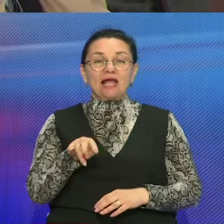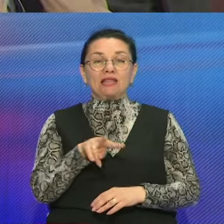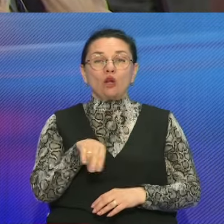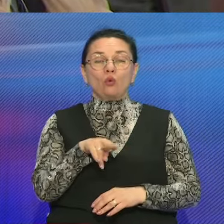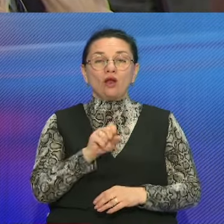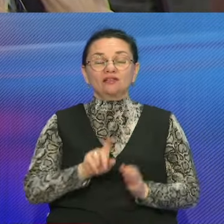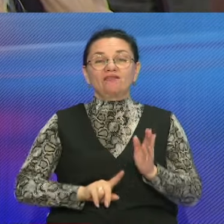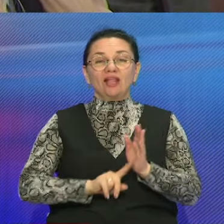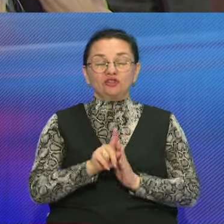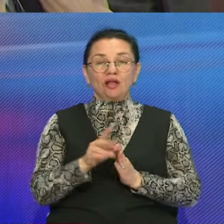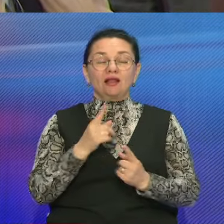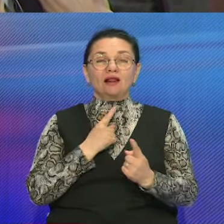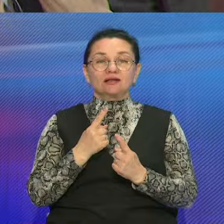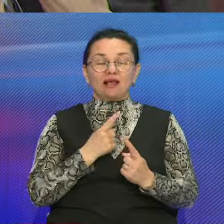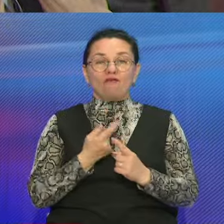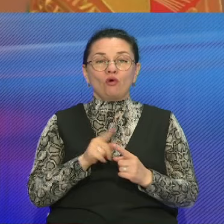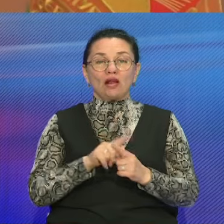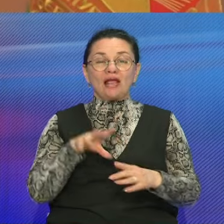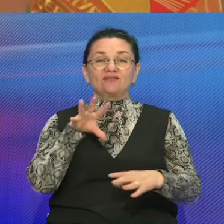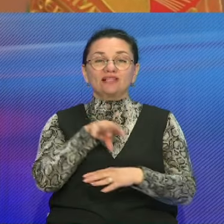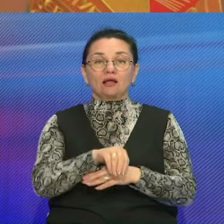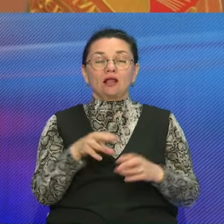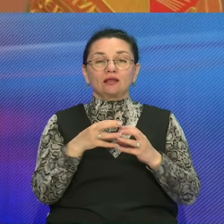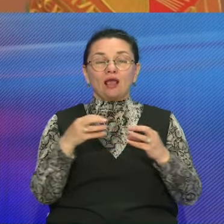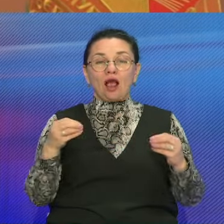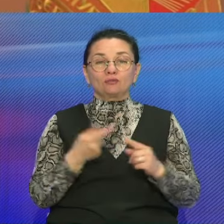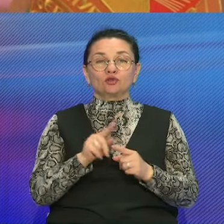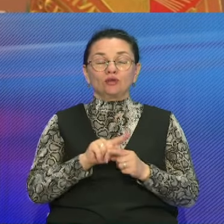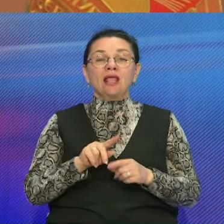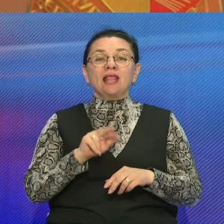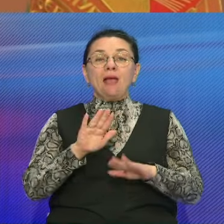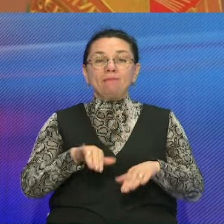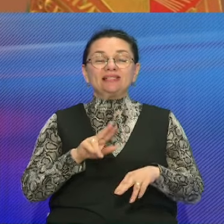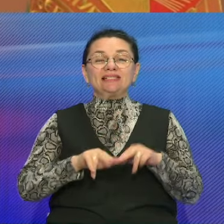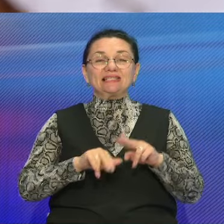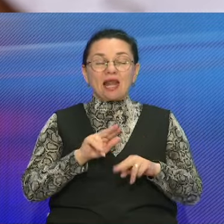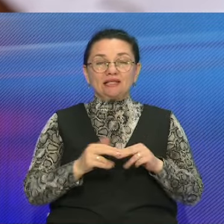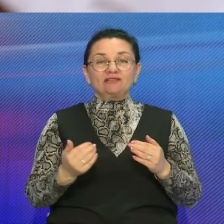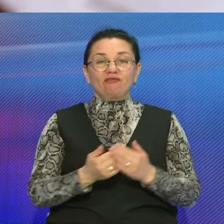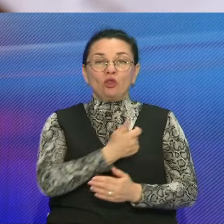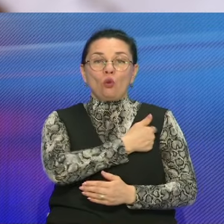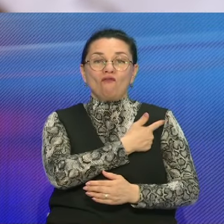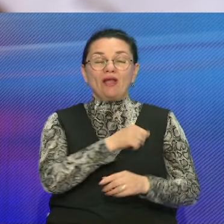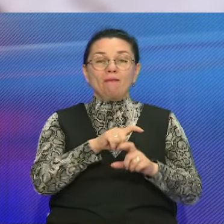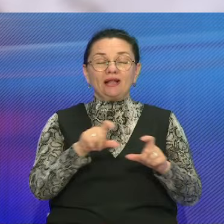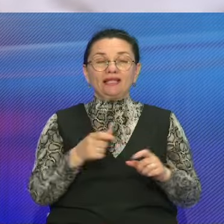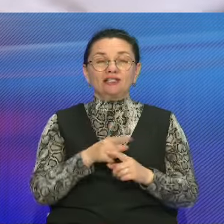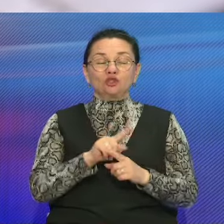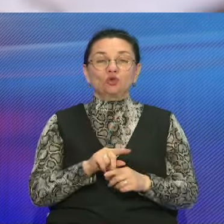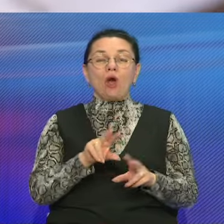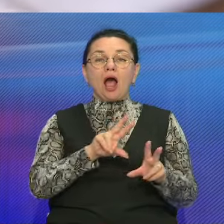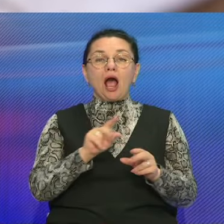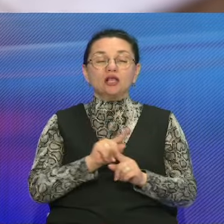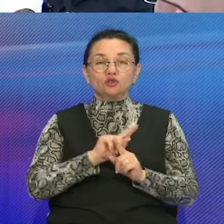размовы с удельниками урочистой церемонии закладки капсулы на месте будовництва новой больницы подкреслил, что своеобразным посланием